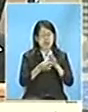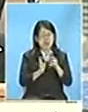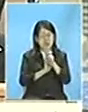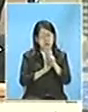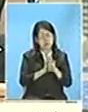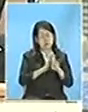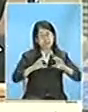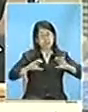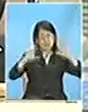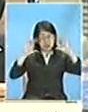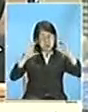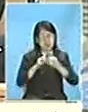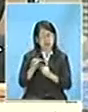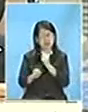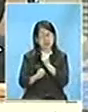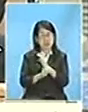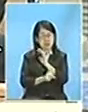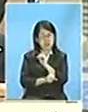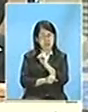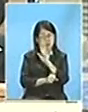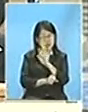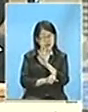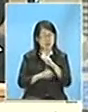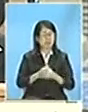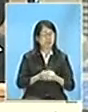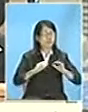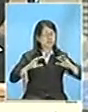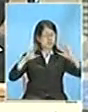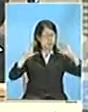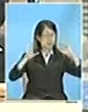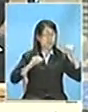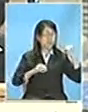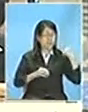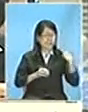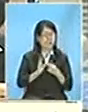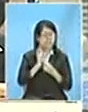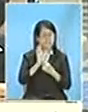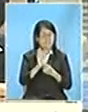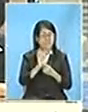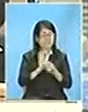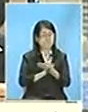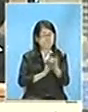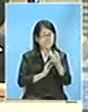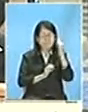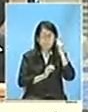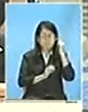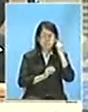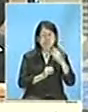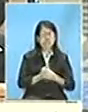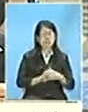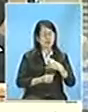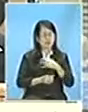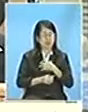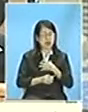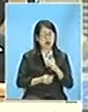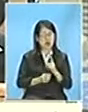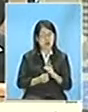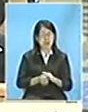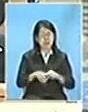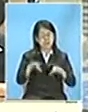2545นะครับทางรัฐบาลเนี่ยได้เสนอความเห็นในการที่จะรวมนะครับการศึกษ